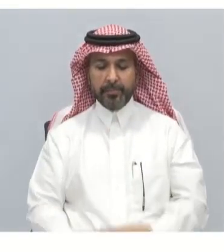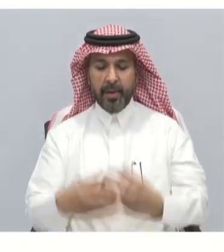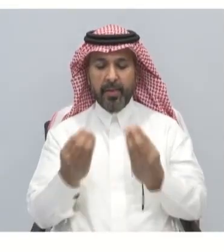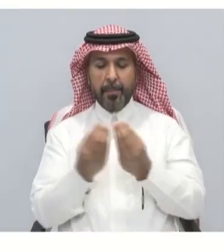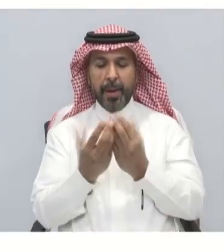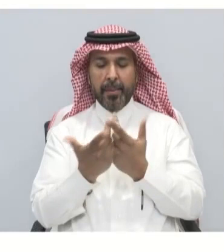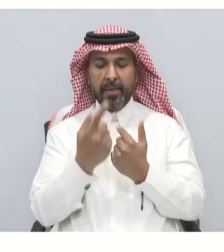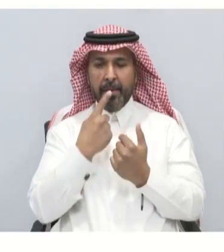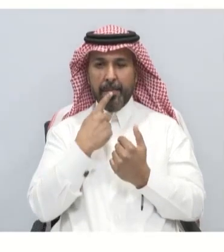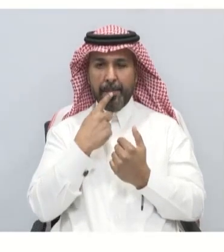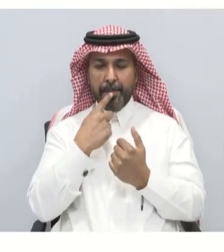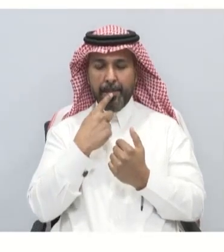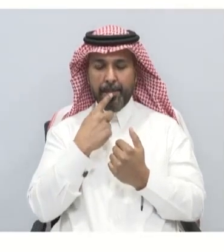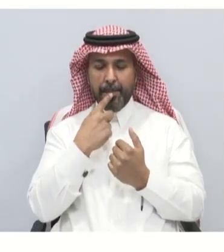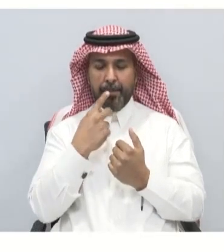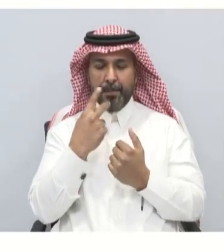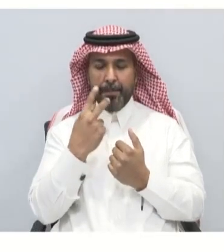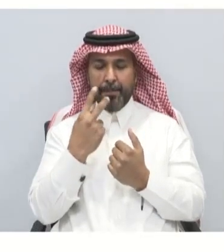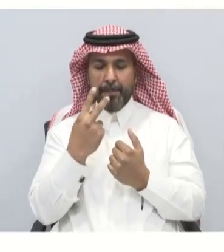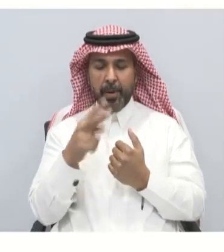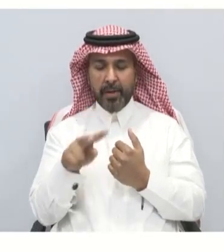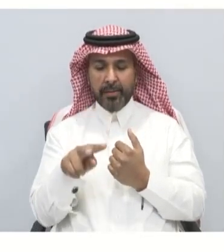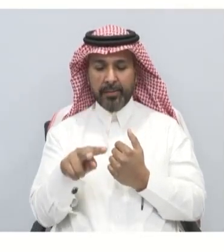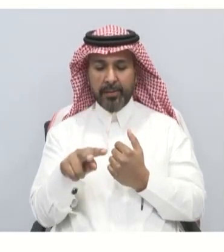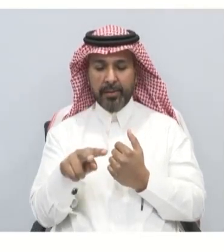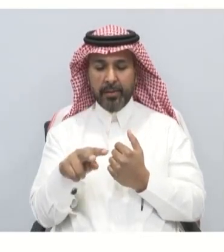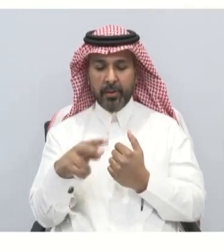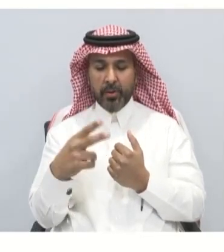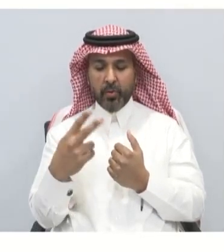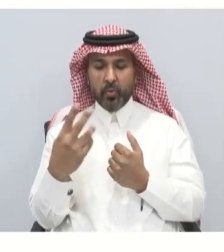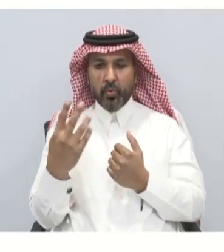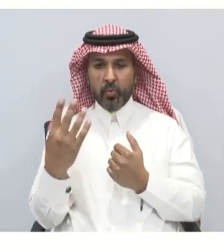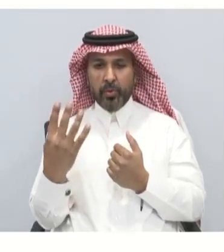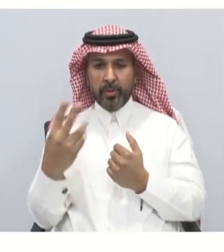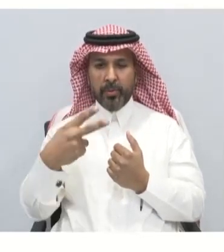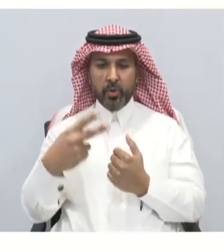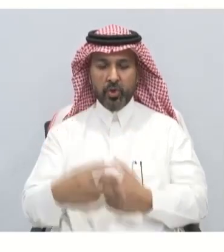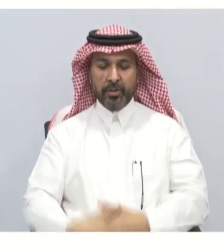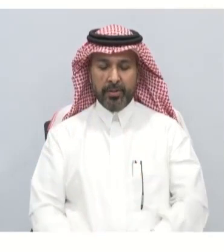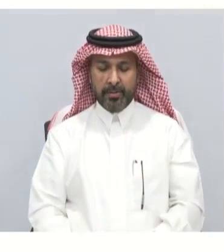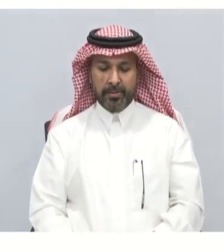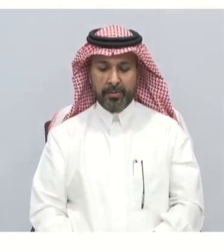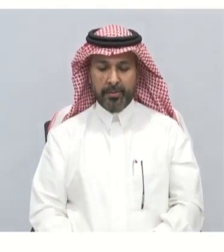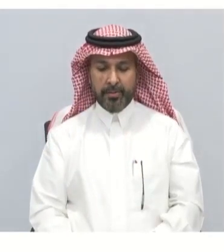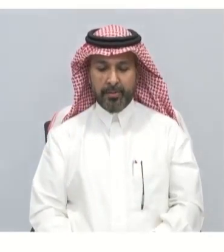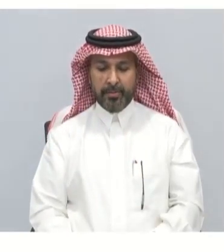80 بلاطه اذا عدد البلاط راح نجمع 144 80 تساوي